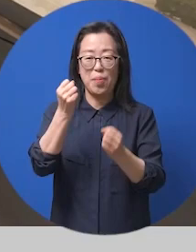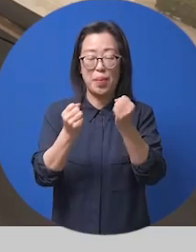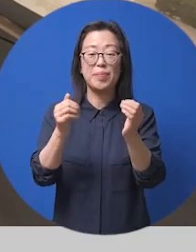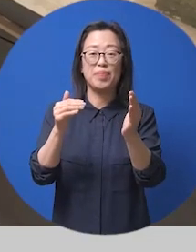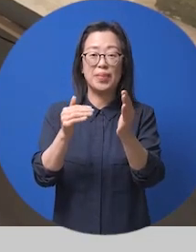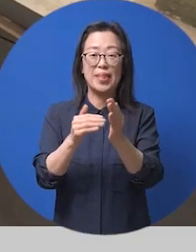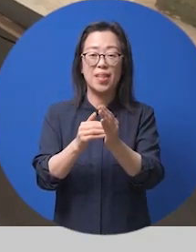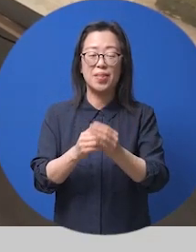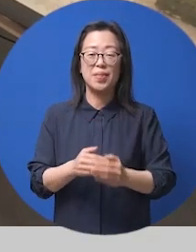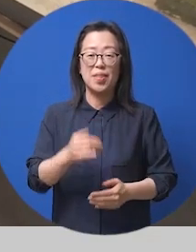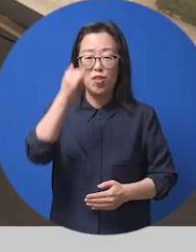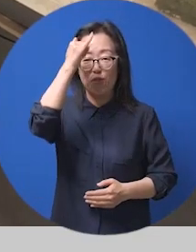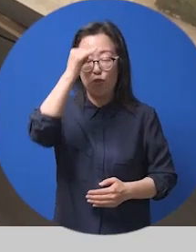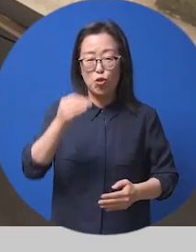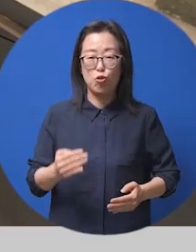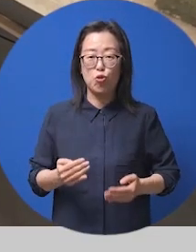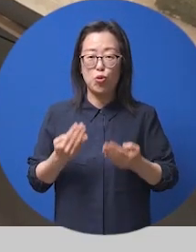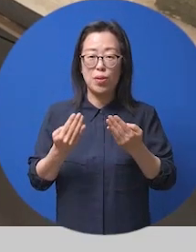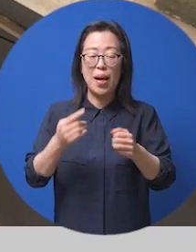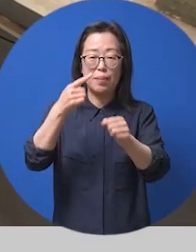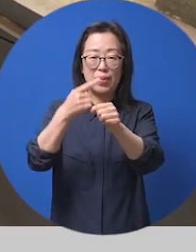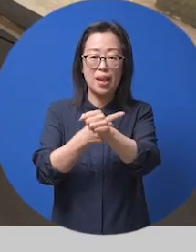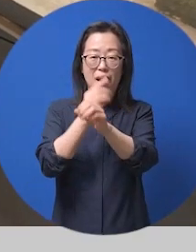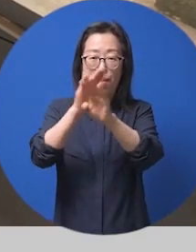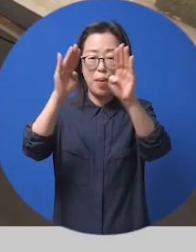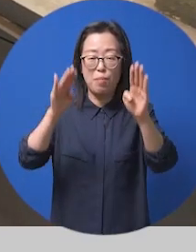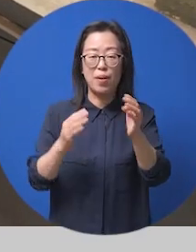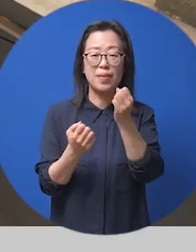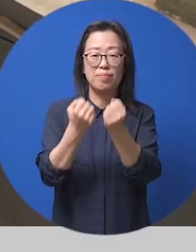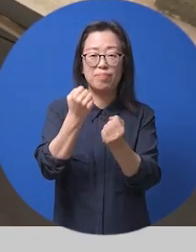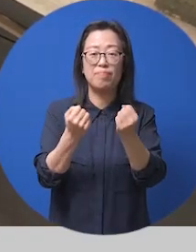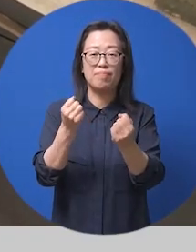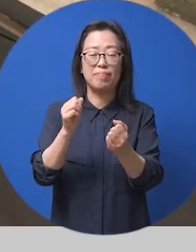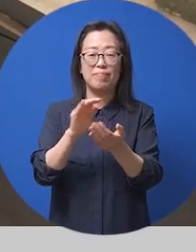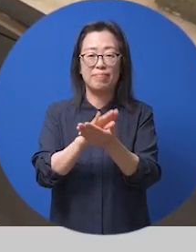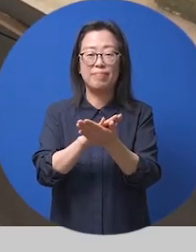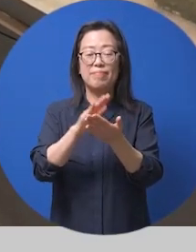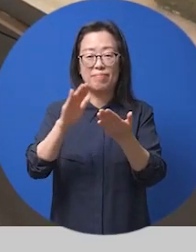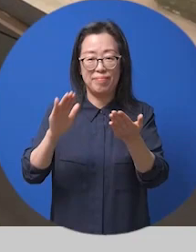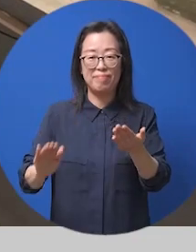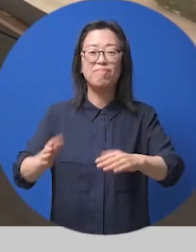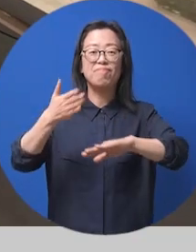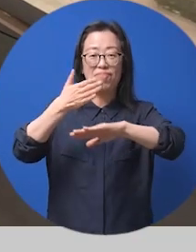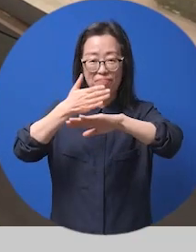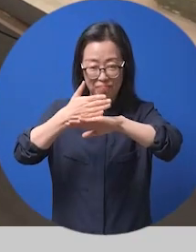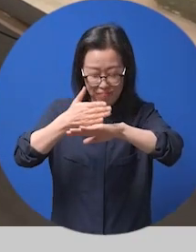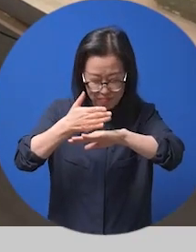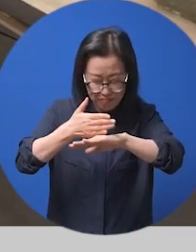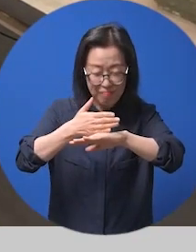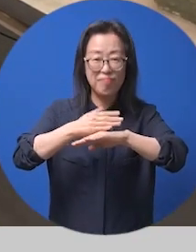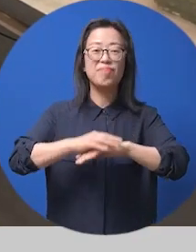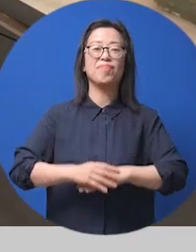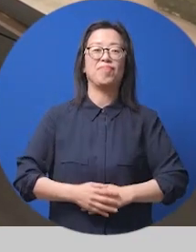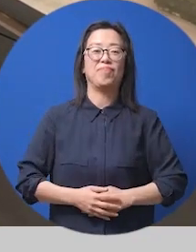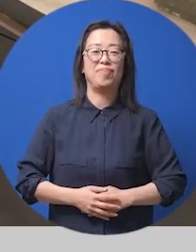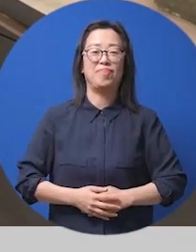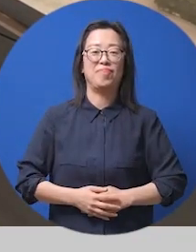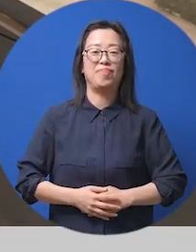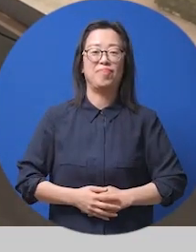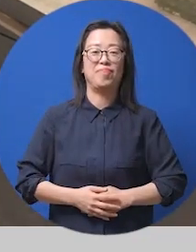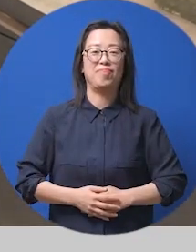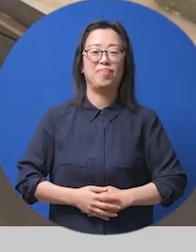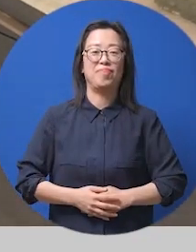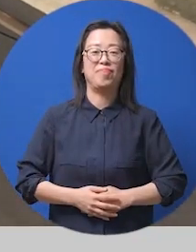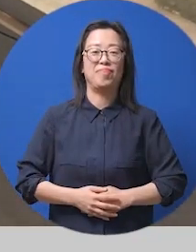여기서 해설을 마치도록 하겠습니다. 지금까지 충남대학교 자연사박물관 전시해설사 심현준이었습니다. 감사합니다.